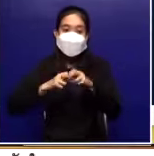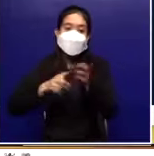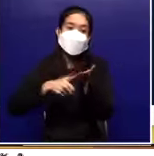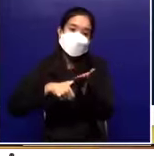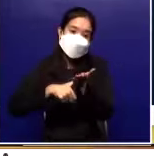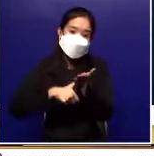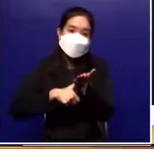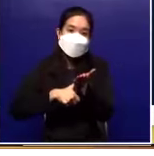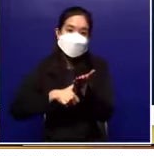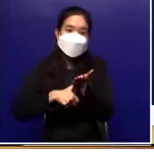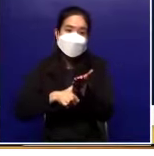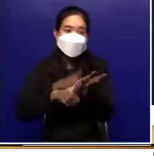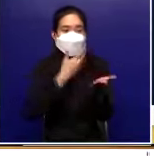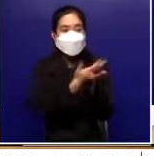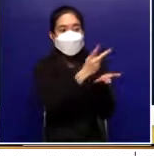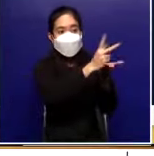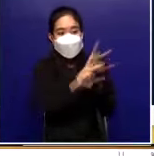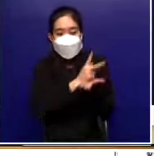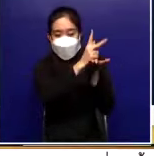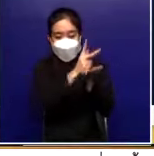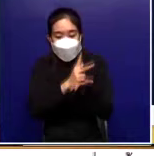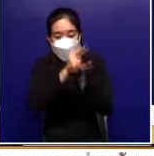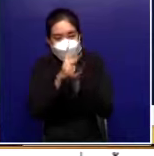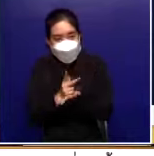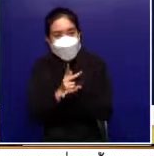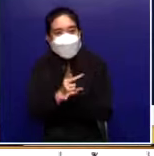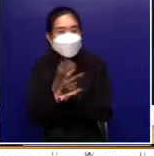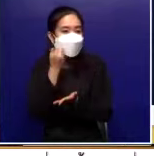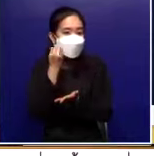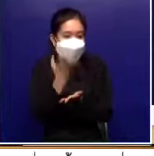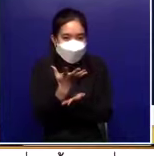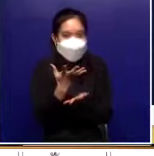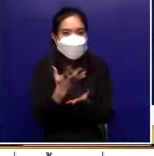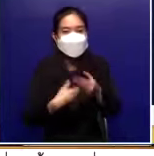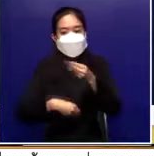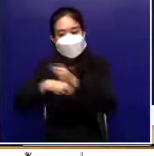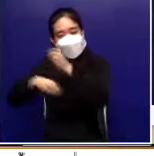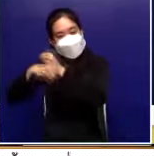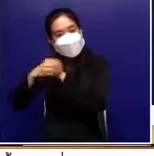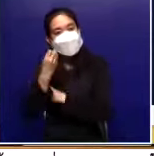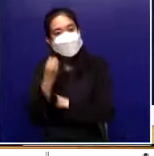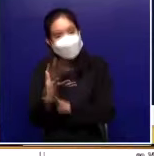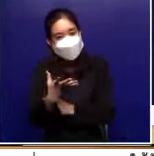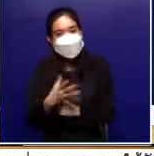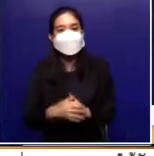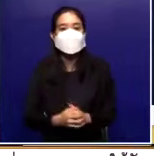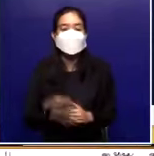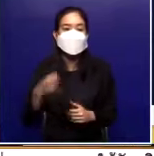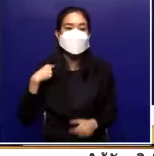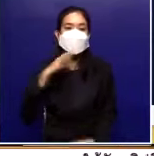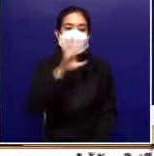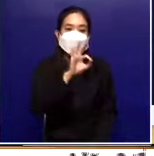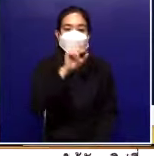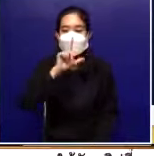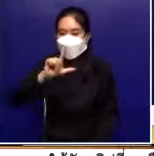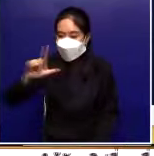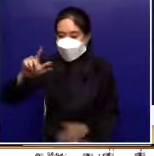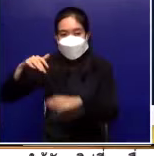เพลินเพลินเพลินเพลินว่ากันไปแล้วทั้งหมด9ล้านล้านบาทท่านประธ